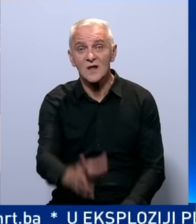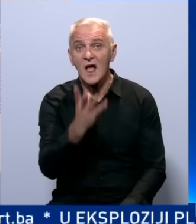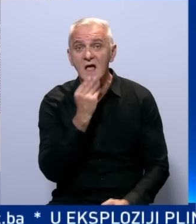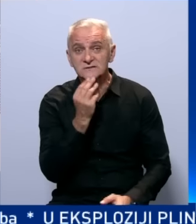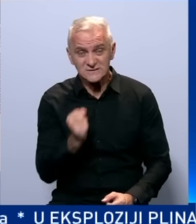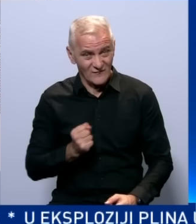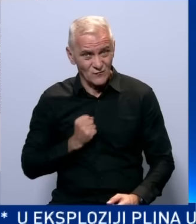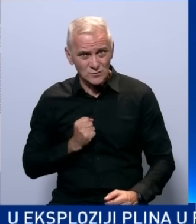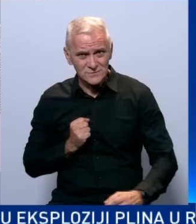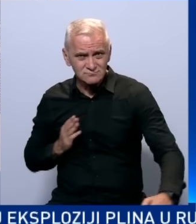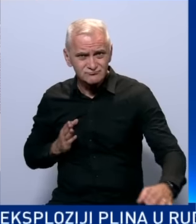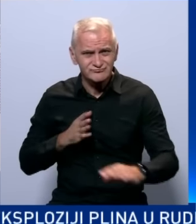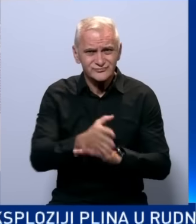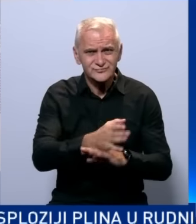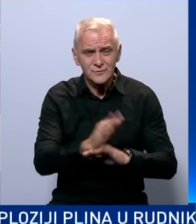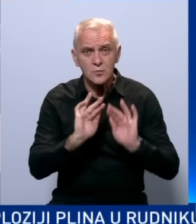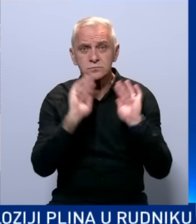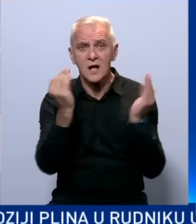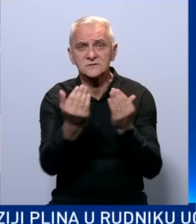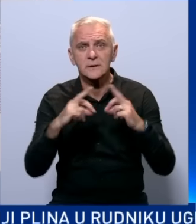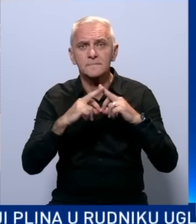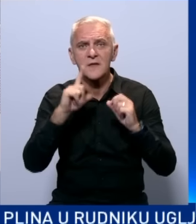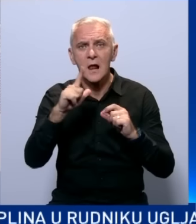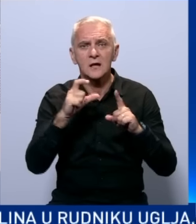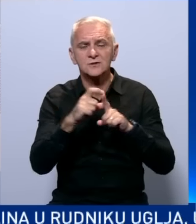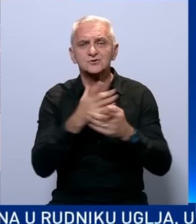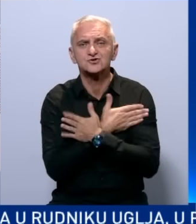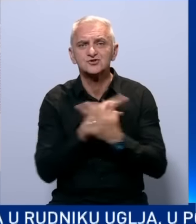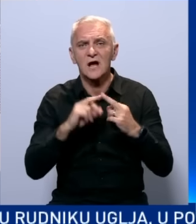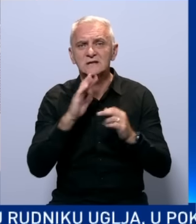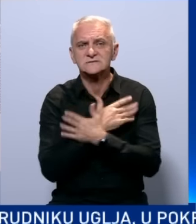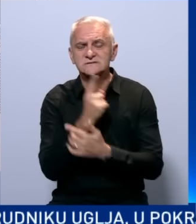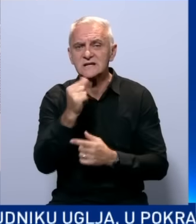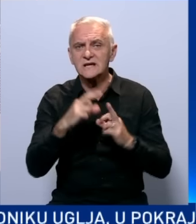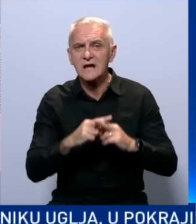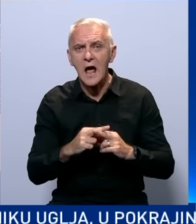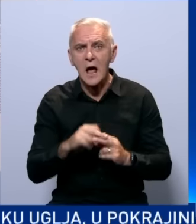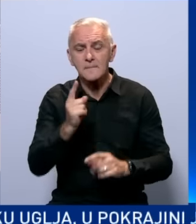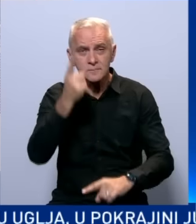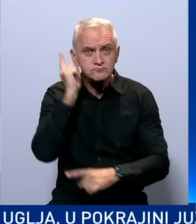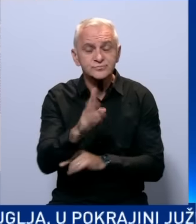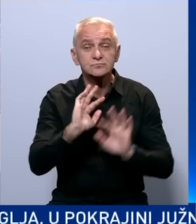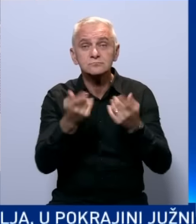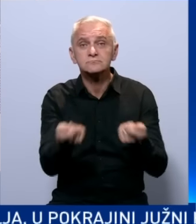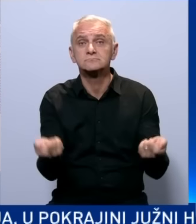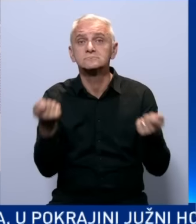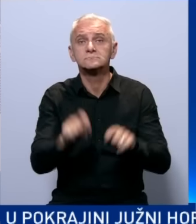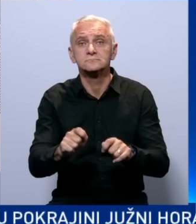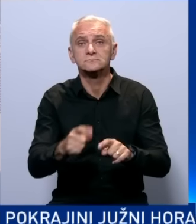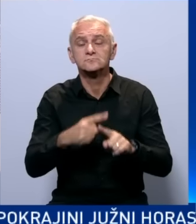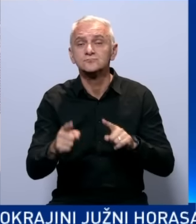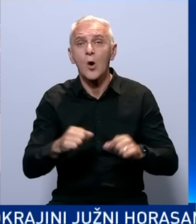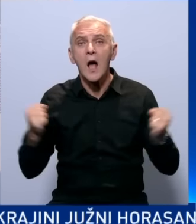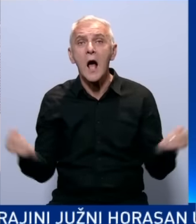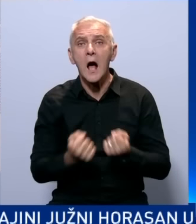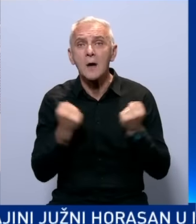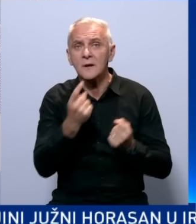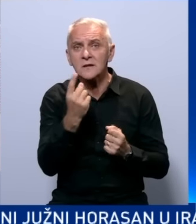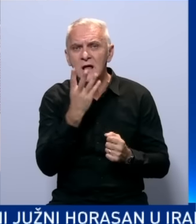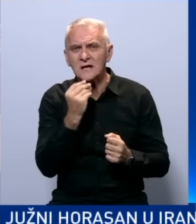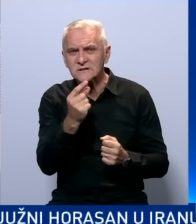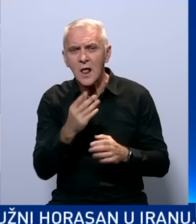Izraelske trupe izvršile su raciju u uredima Al Jazeere na zapadnoj obali, naredivši uredu da se zatvori usred šire kampanje